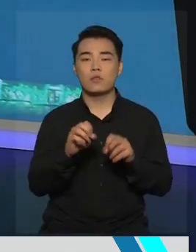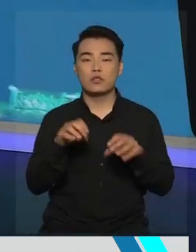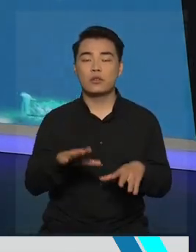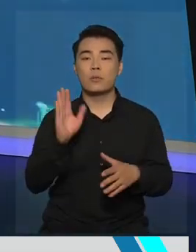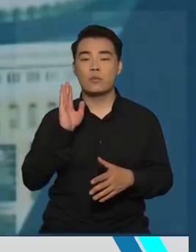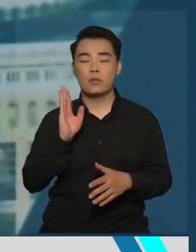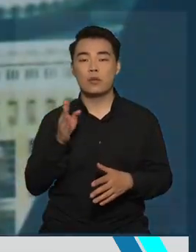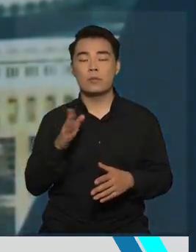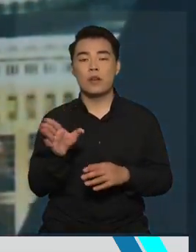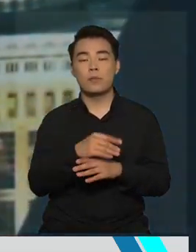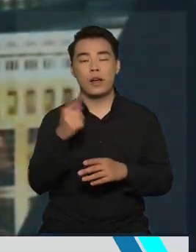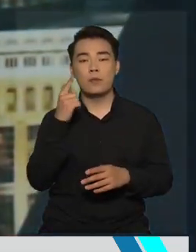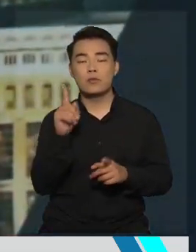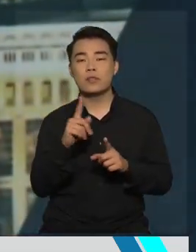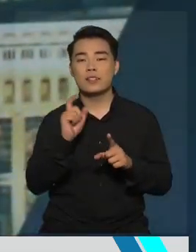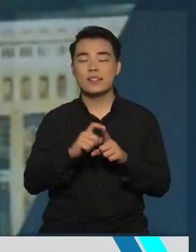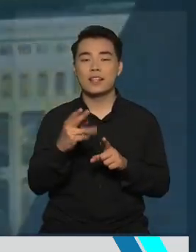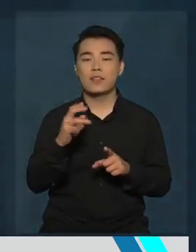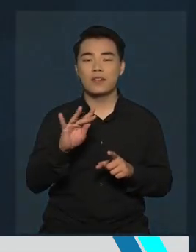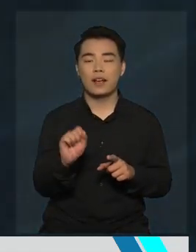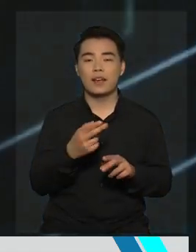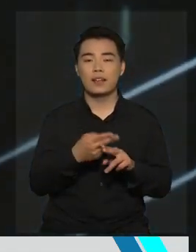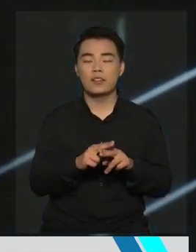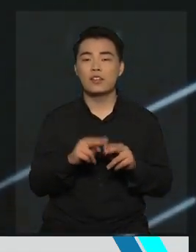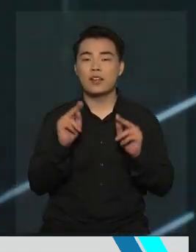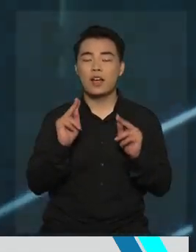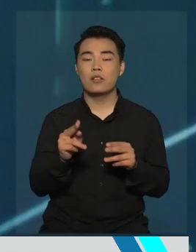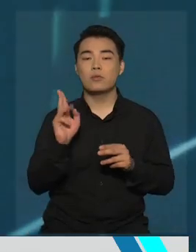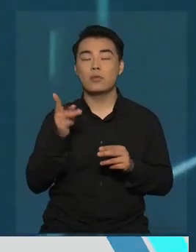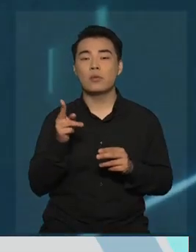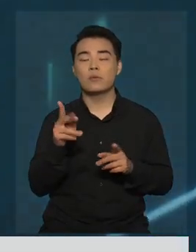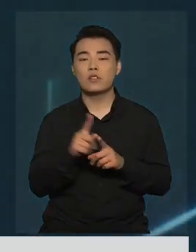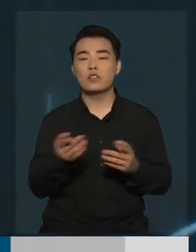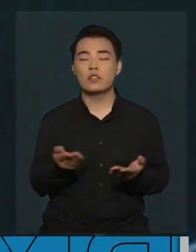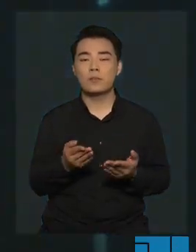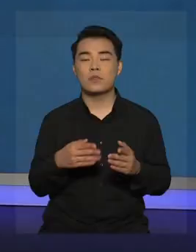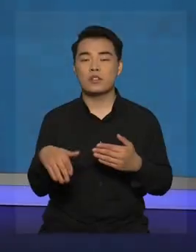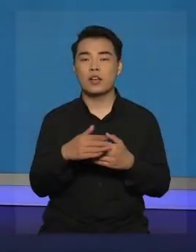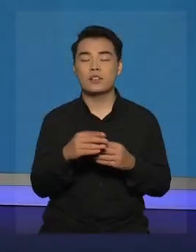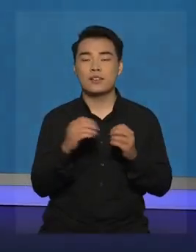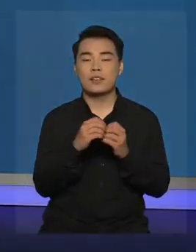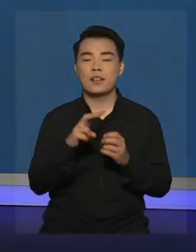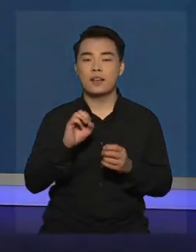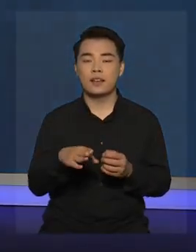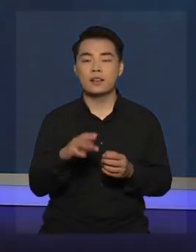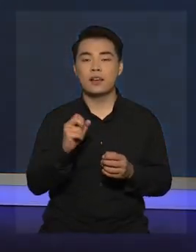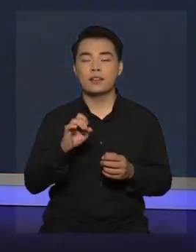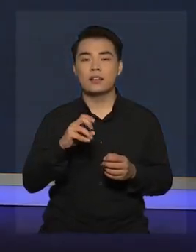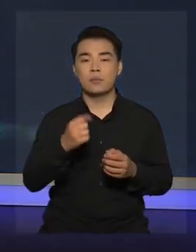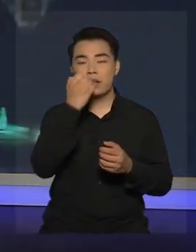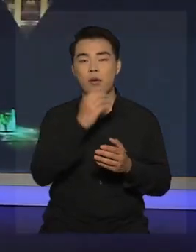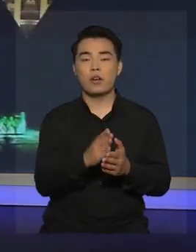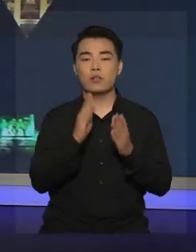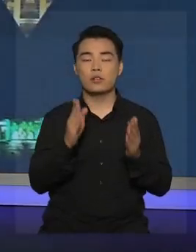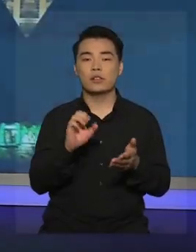мы понимаем, что цифры — это как бы та реальность, которой нам предстоит жить в ближайшие десятилетия. Екатерина Васильевна, спасибо